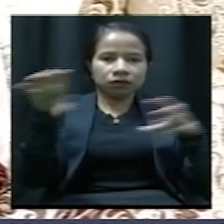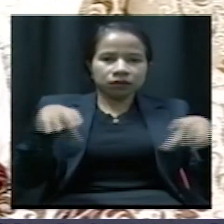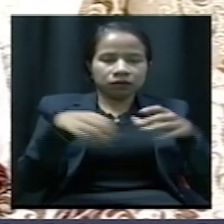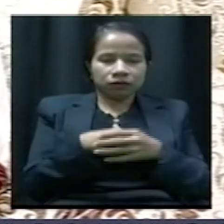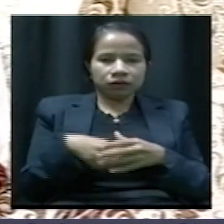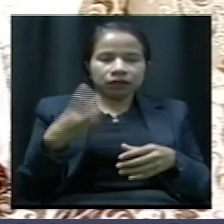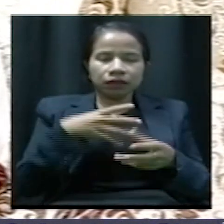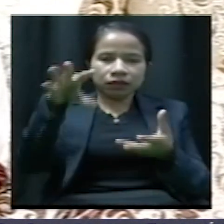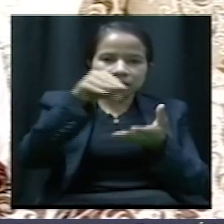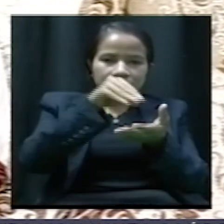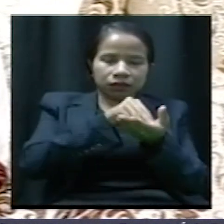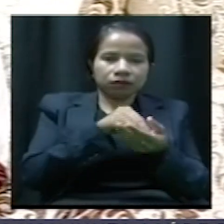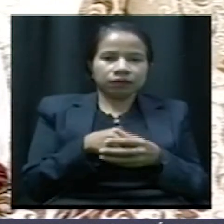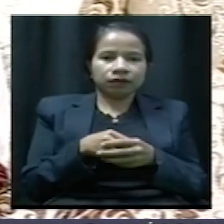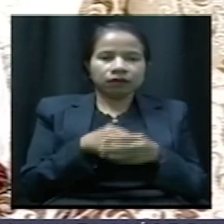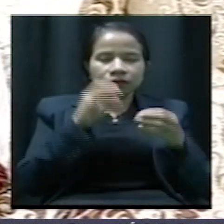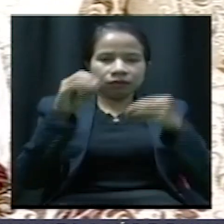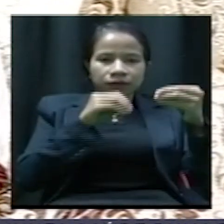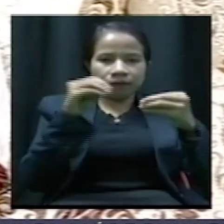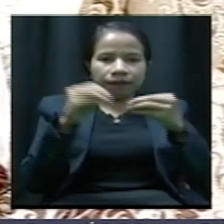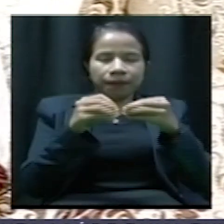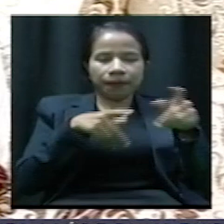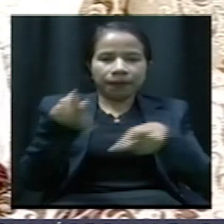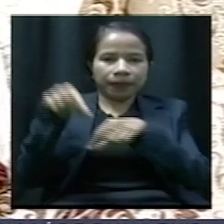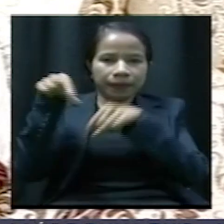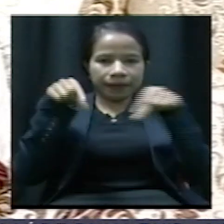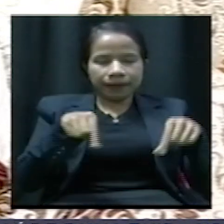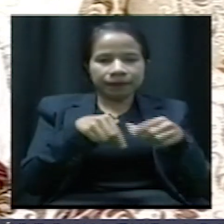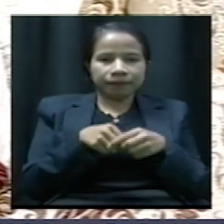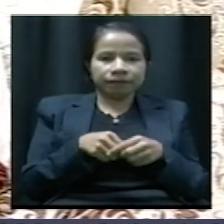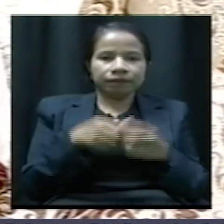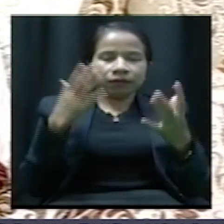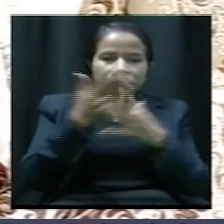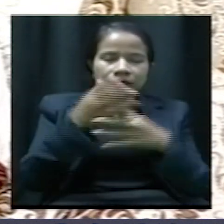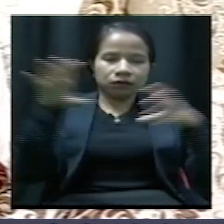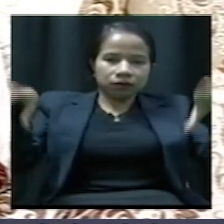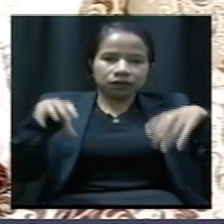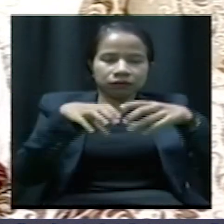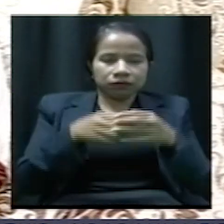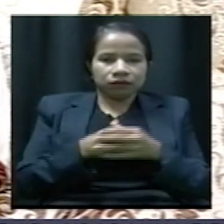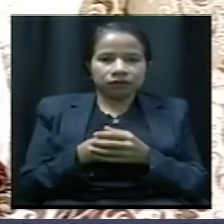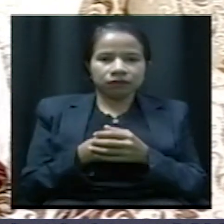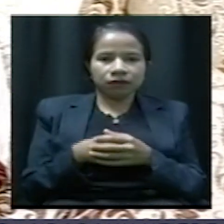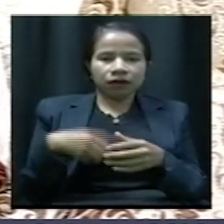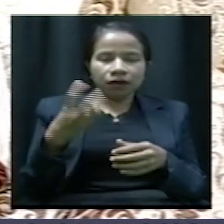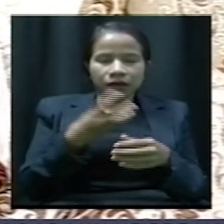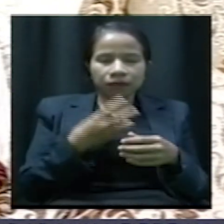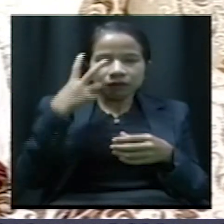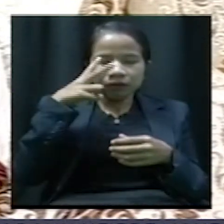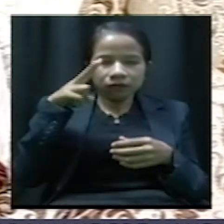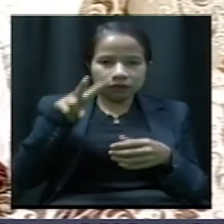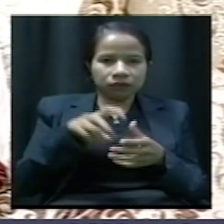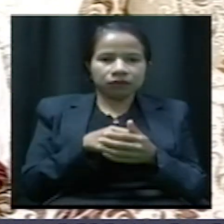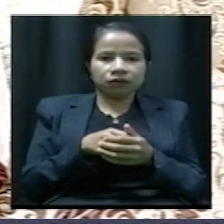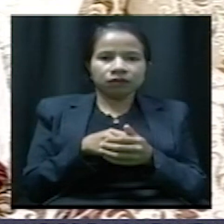karaka tu koloka iha ne kono ba ema ho deficiencia ni asesu ba iha kampu de trabalho. I amini